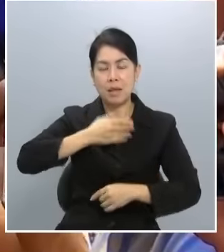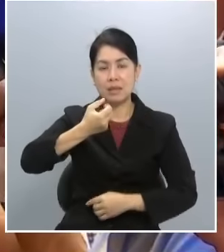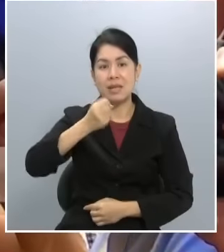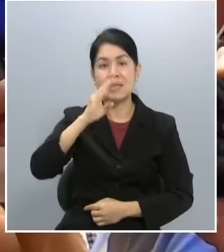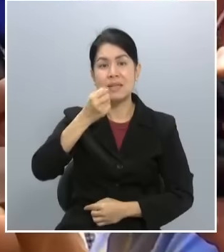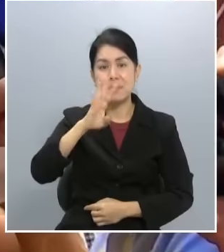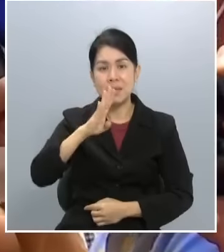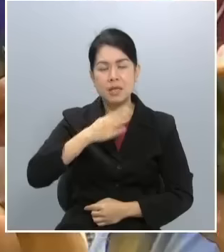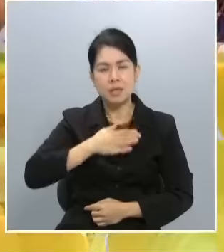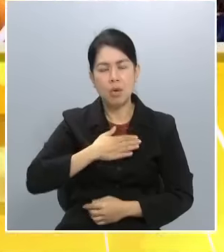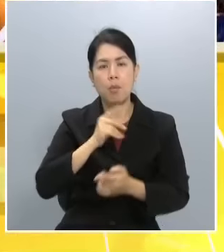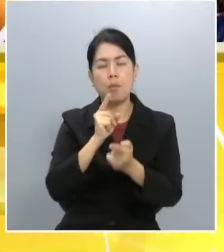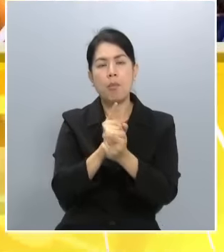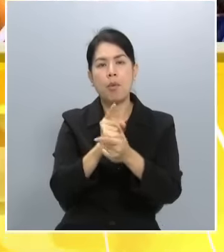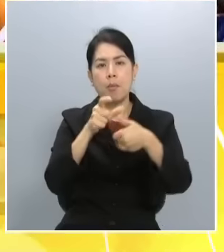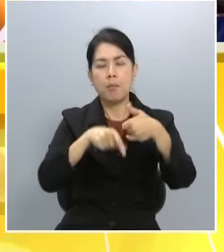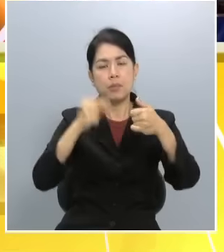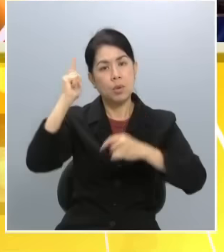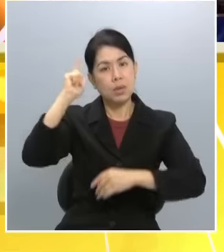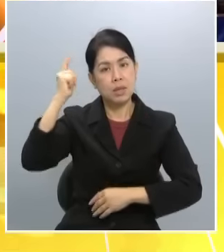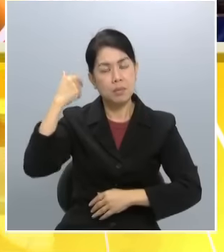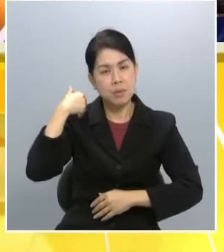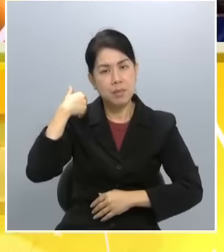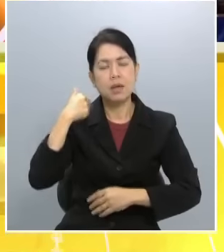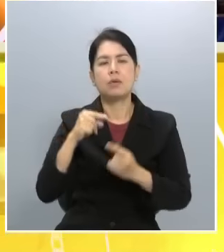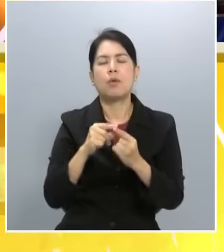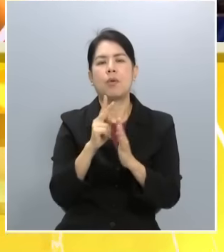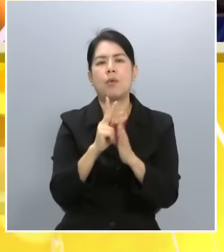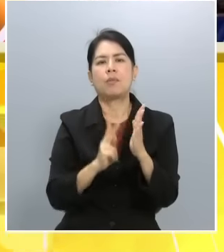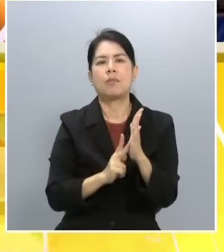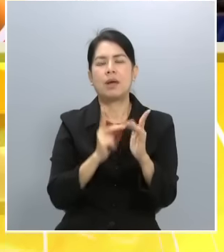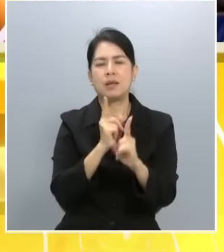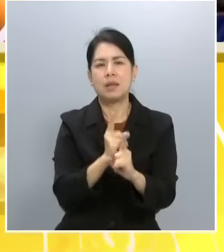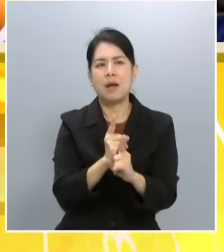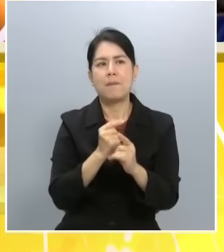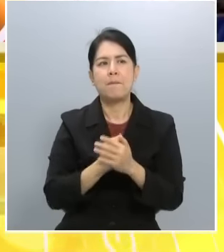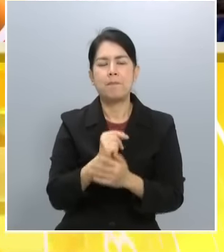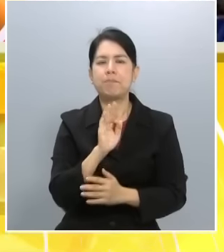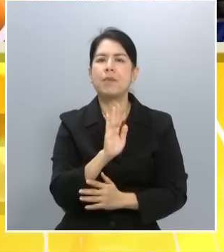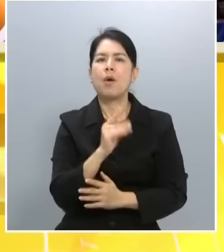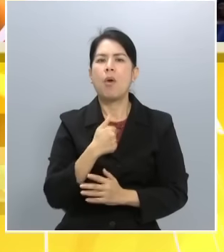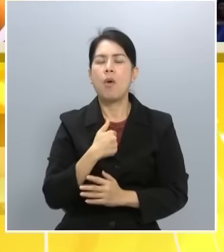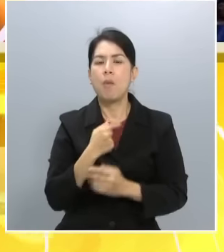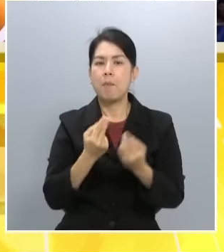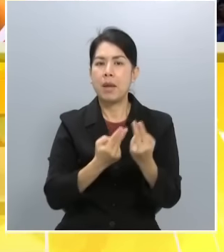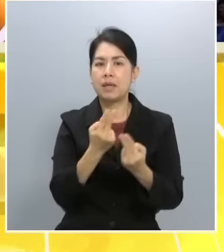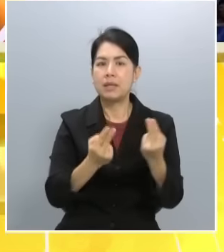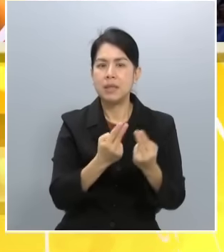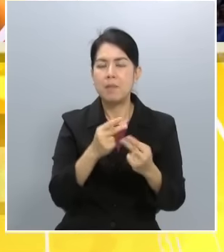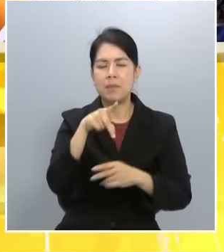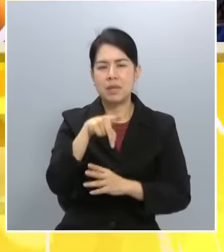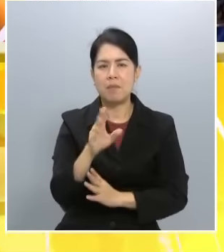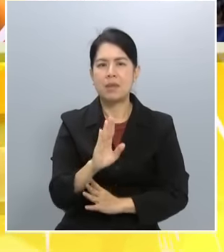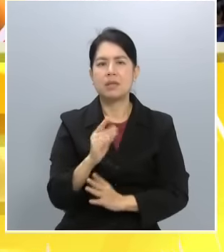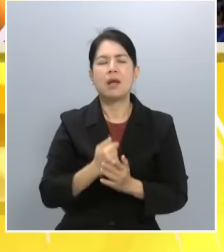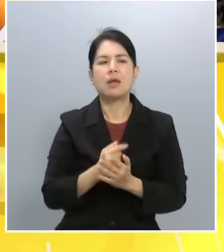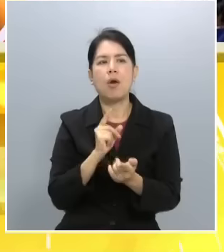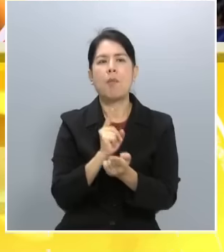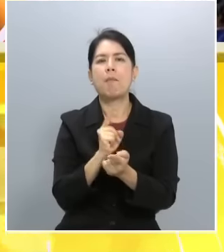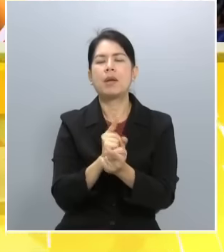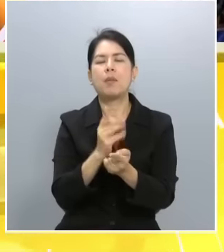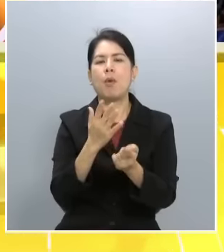ณหรือไม่อันนี้ตามกฎหมายเนี่ยไม่ได้เจาะจงว่าจะมาเยี่ยมกันเป็นพิเศษก็ประมาณว่าไม่ได้พบนั่นแหละท่านผู้